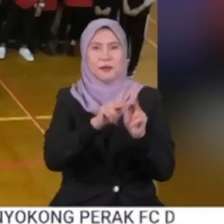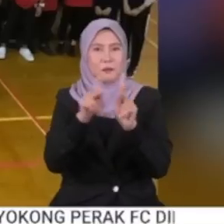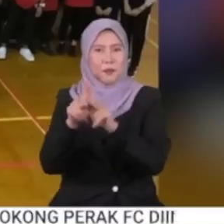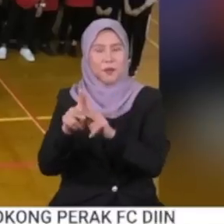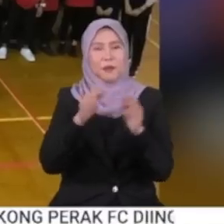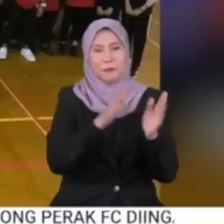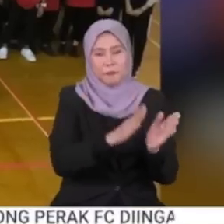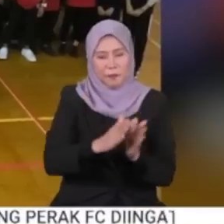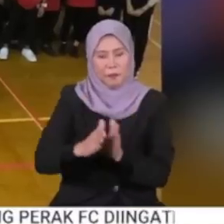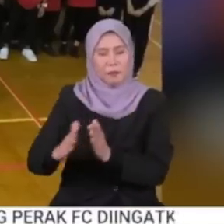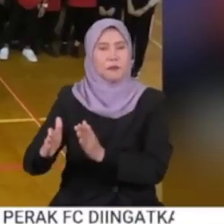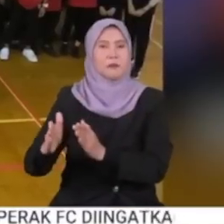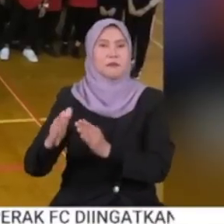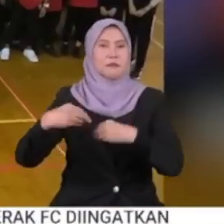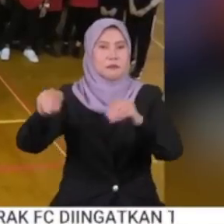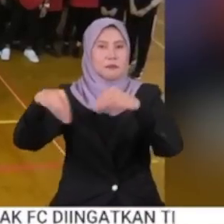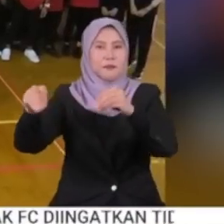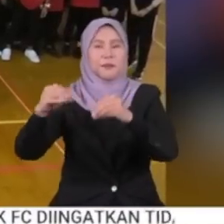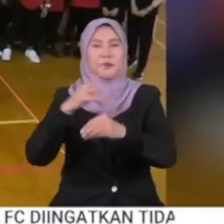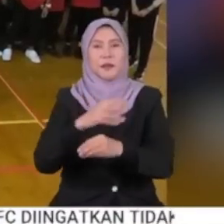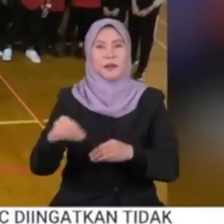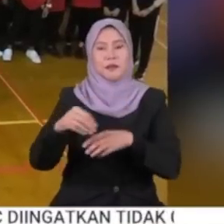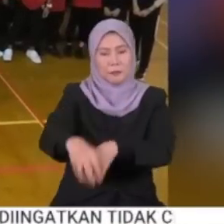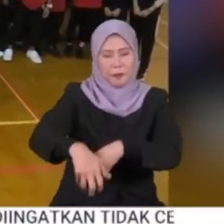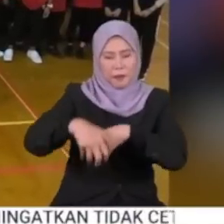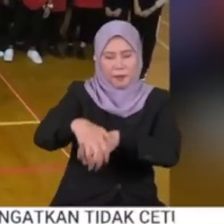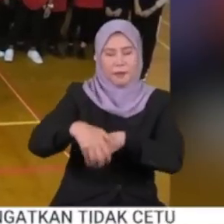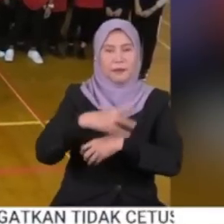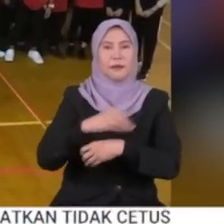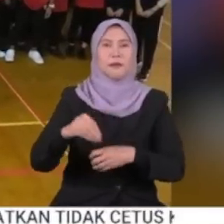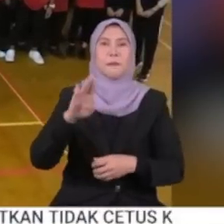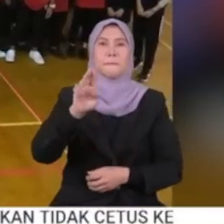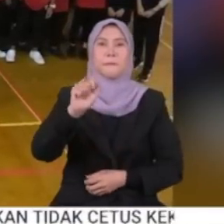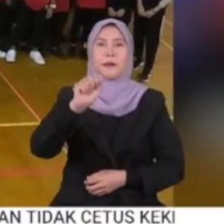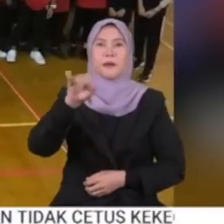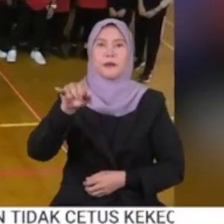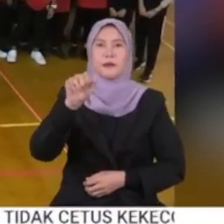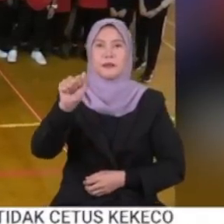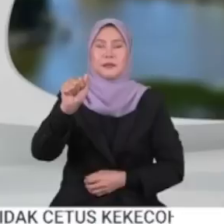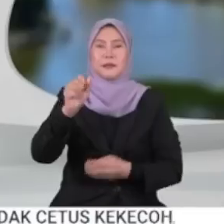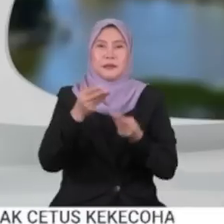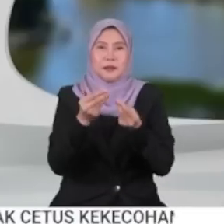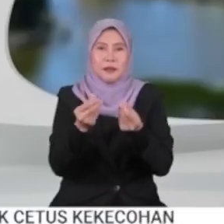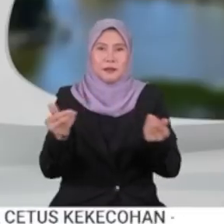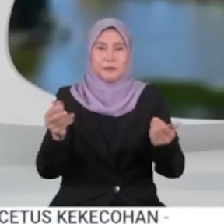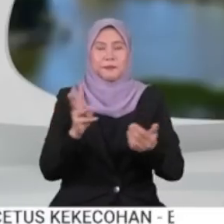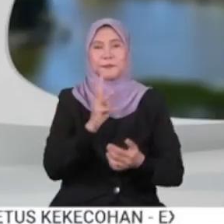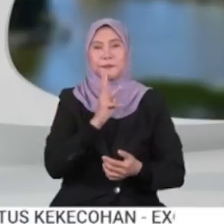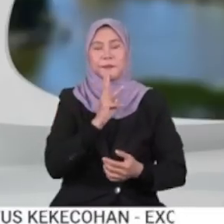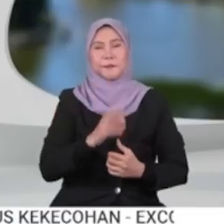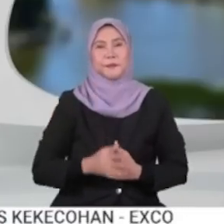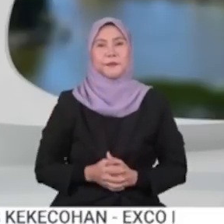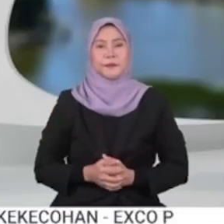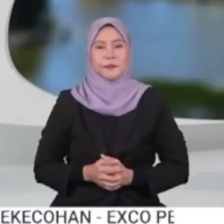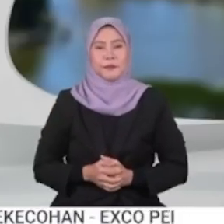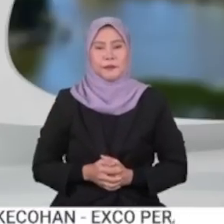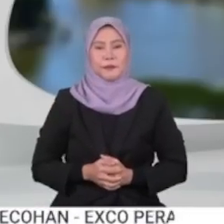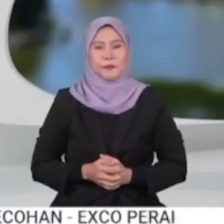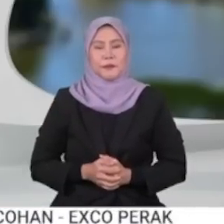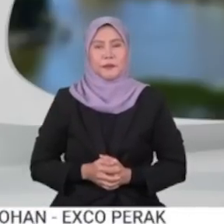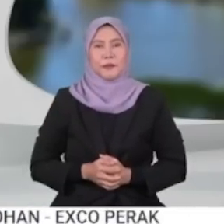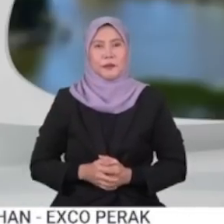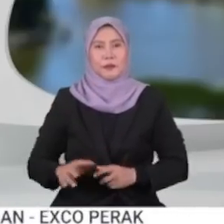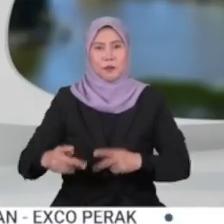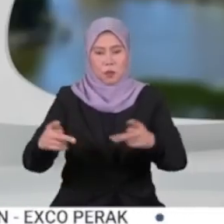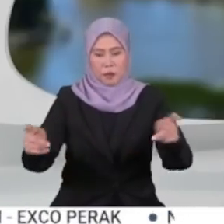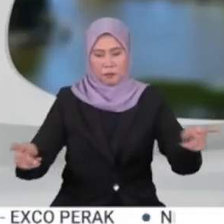strategi pemasaran serta bengkel agrotek pertanian dan baja cecair. Program Rasa-Rasa